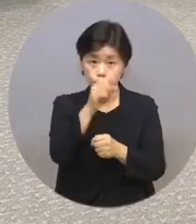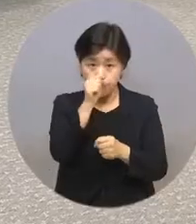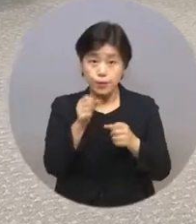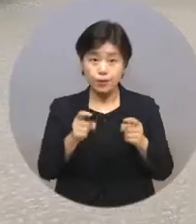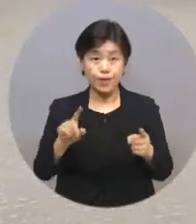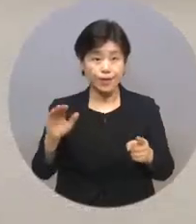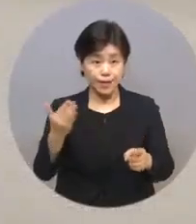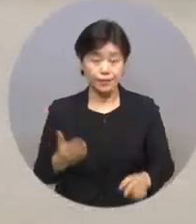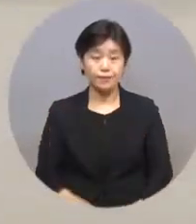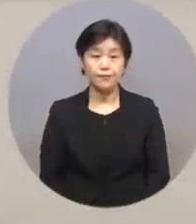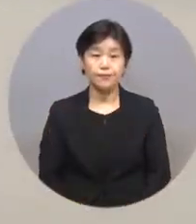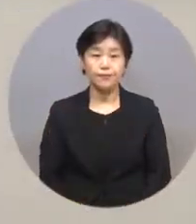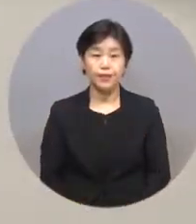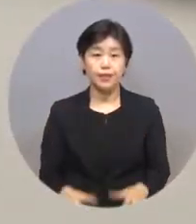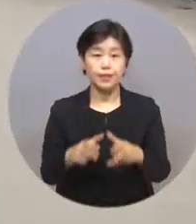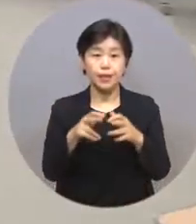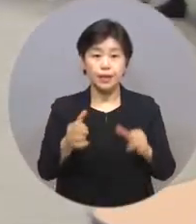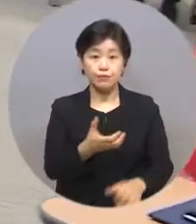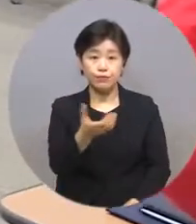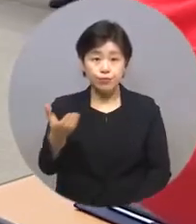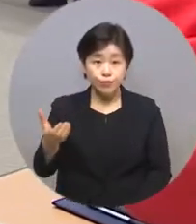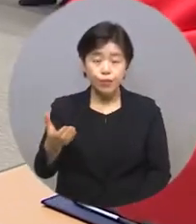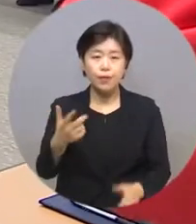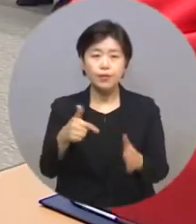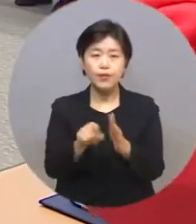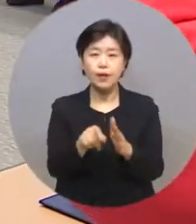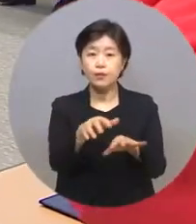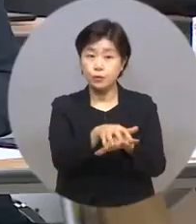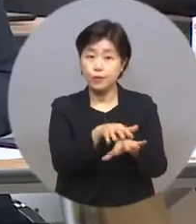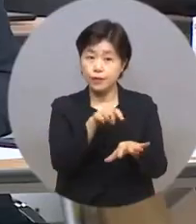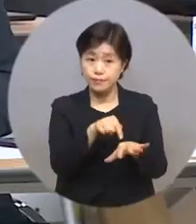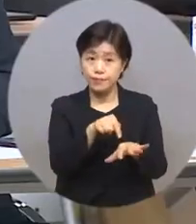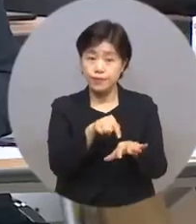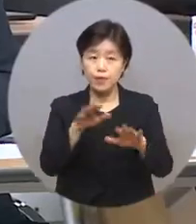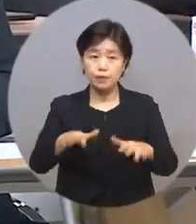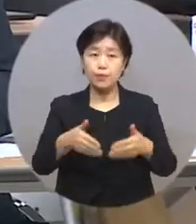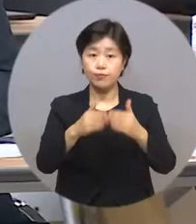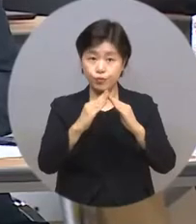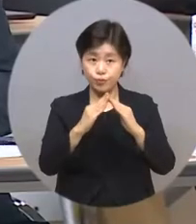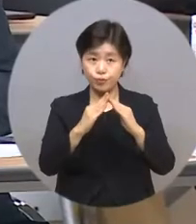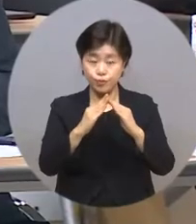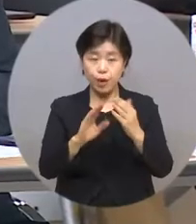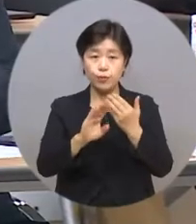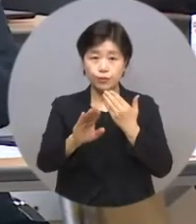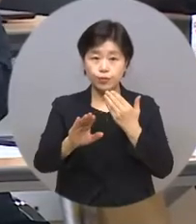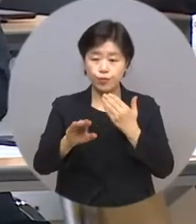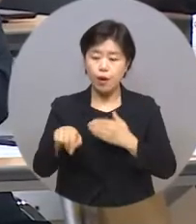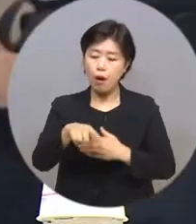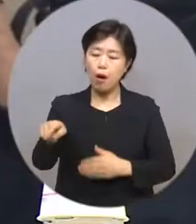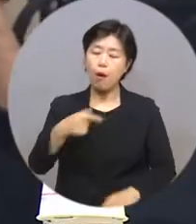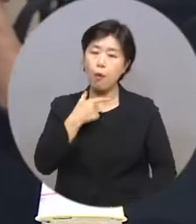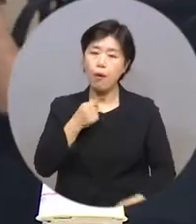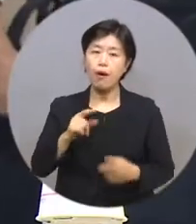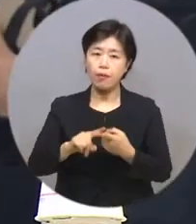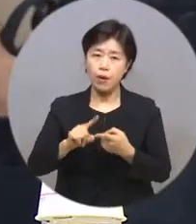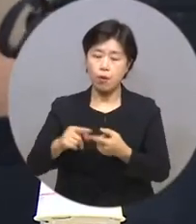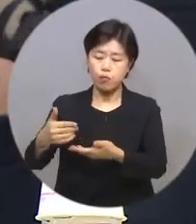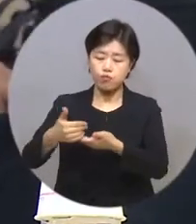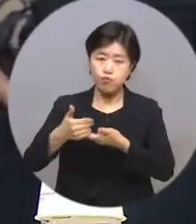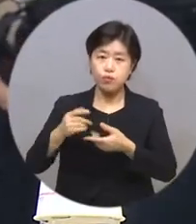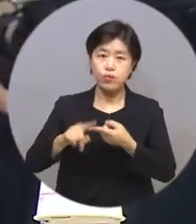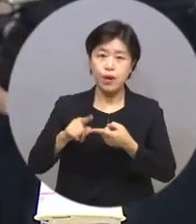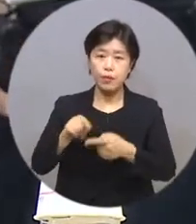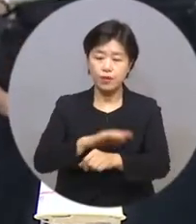기원하면서 장애인 이동편이 증진 특위는 이번 출범을 시작으로 당사자가 체감할 수 있는 대안을 모색하기 위해